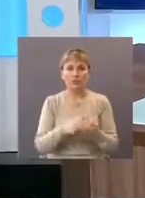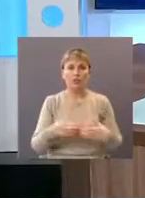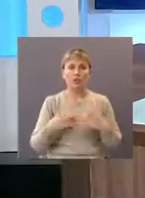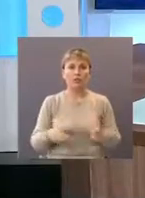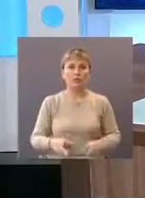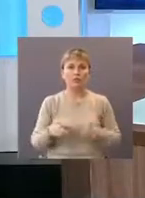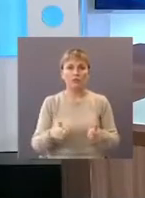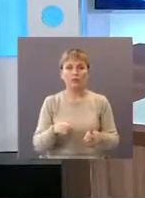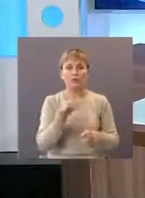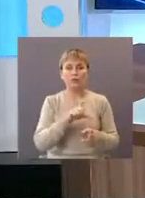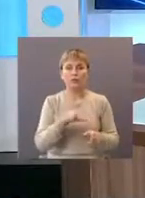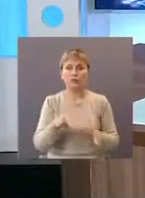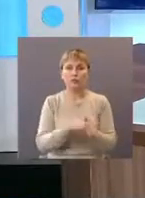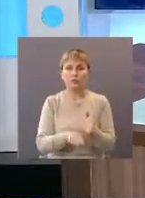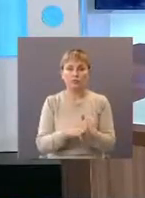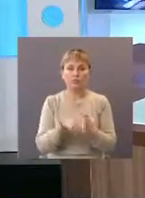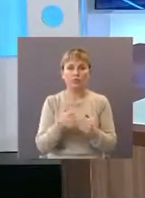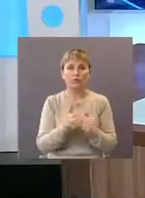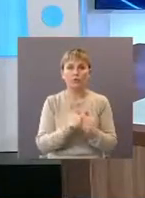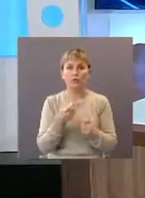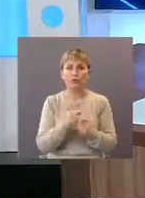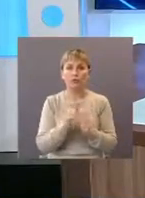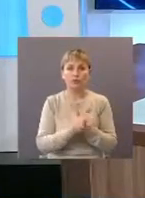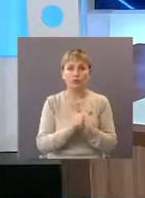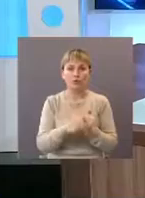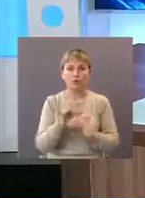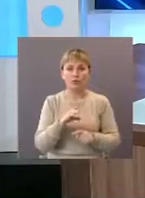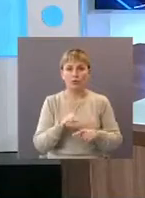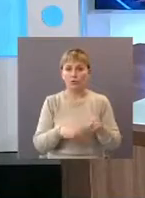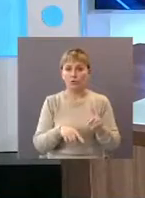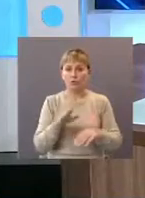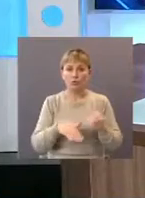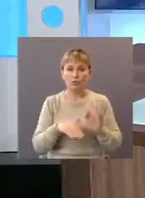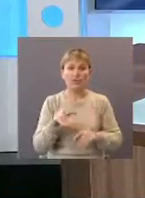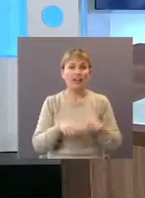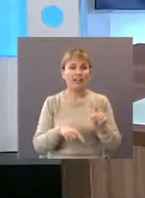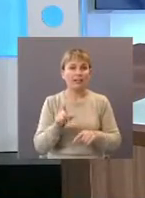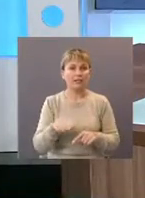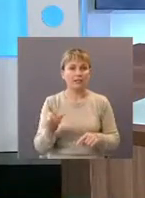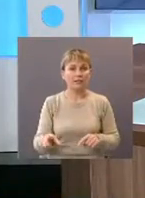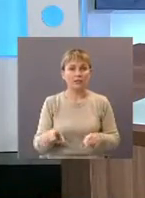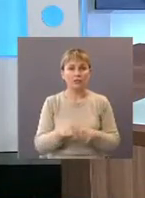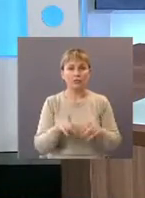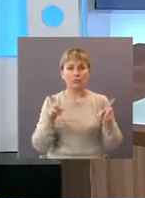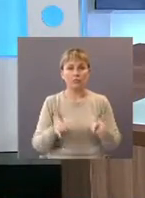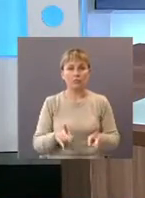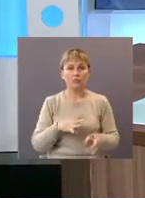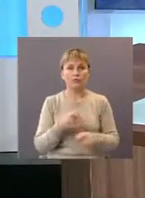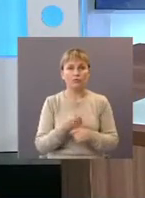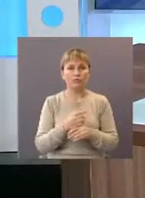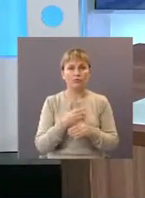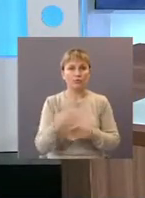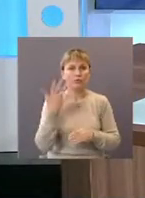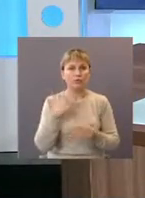преступления. Гибнут люди. Причем очень часто гибнут от рук родных. К сожалению, осознание произошедшей трагедии приходит слишком поздно,